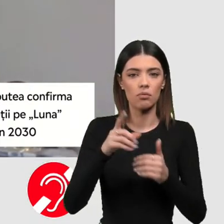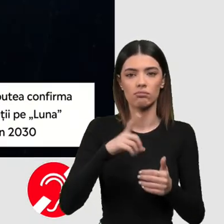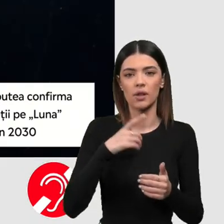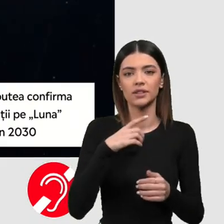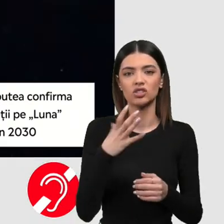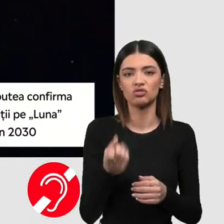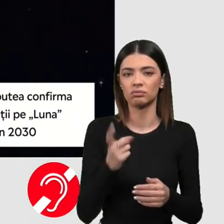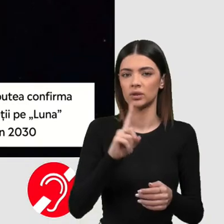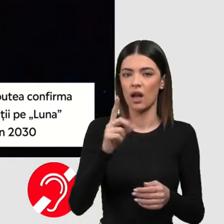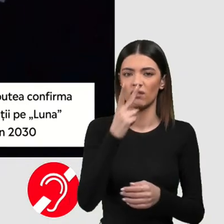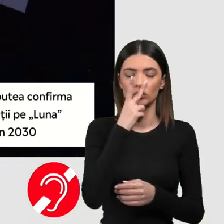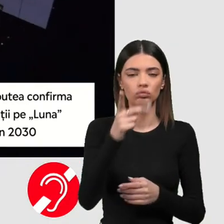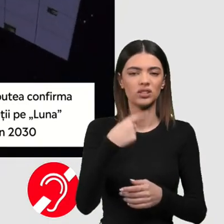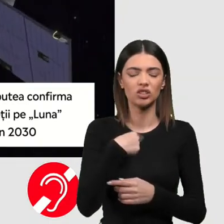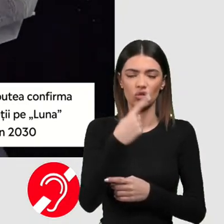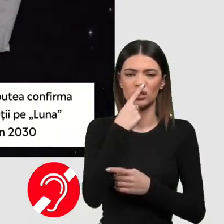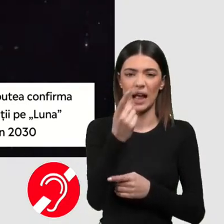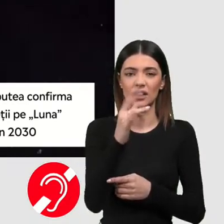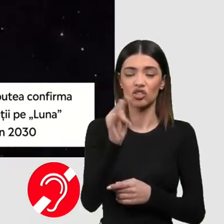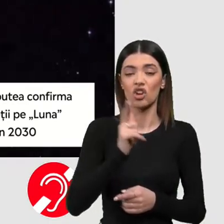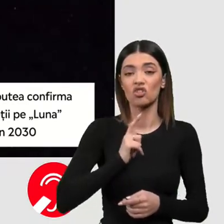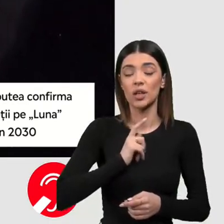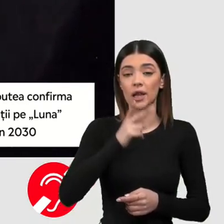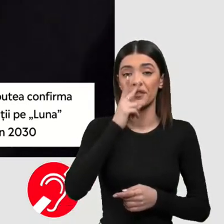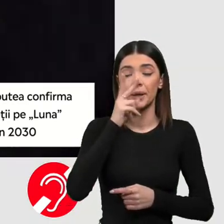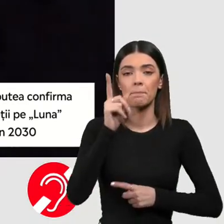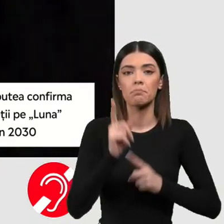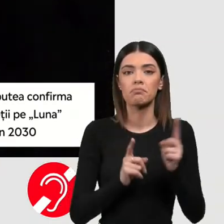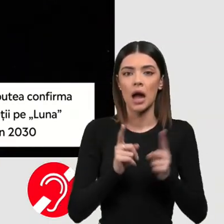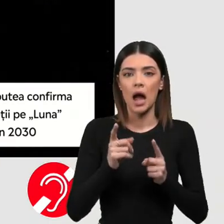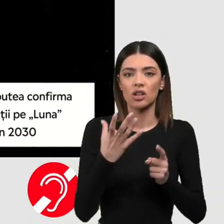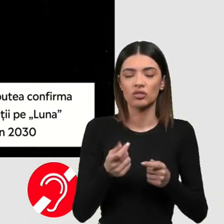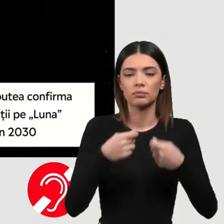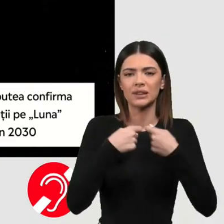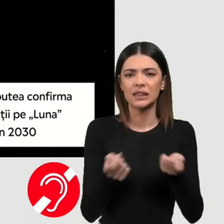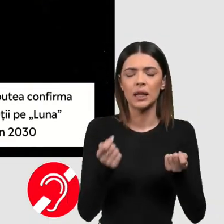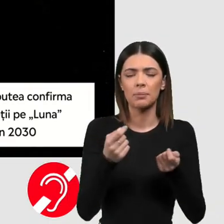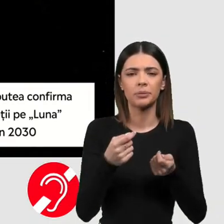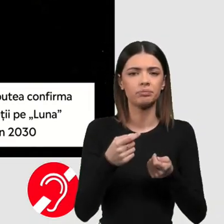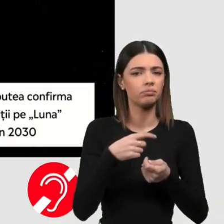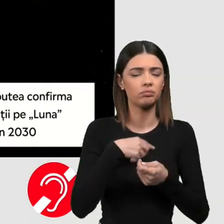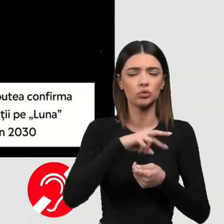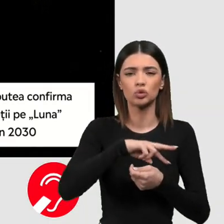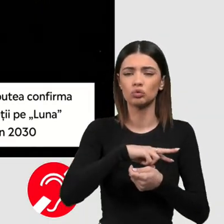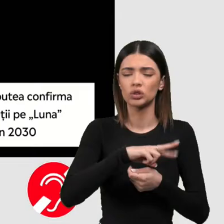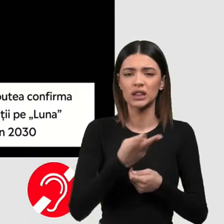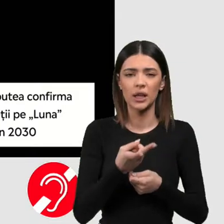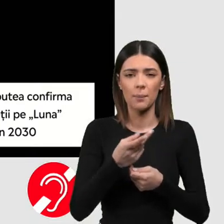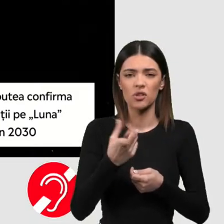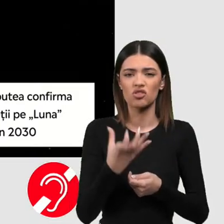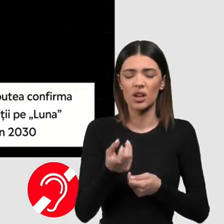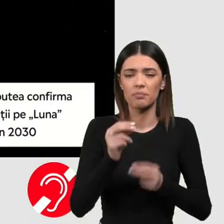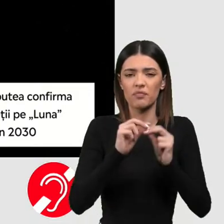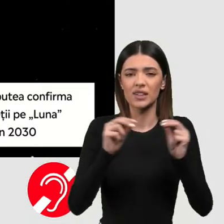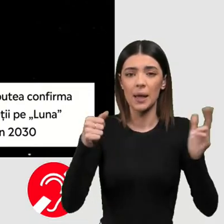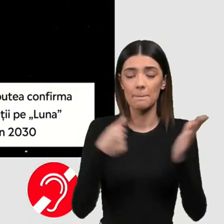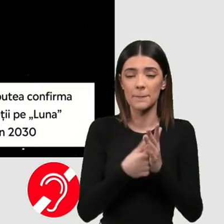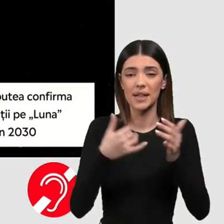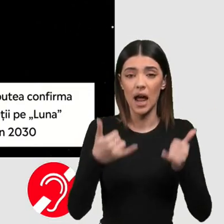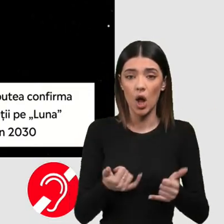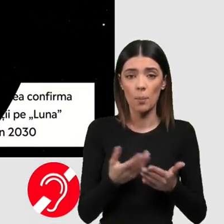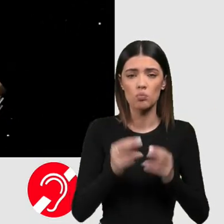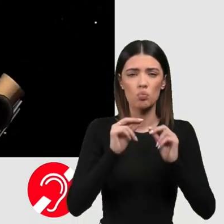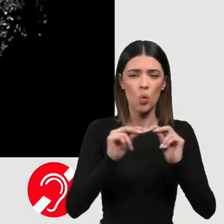științifică, aș începe cu acest lucru, ar impulsiona cercetarea în astrobiologie, ar dezvolta chimia organică, de pildă în cadrul